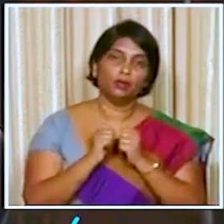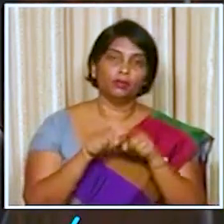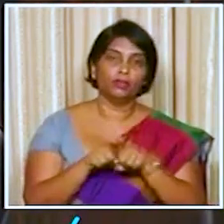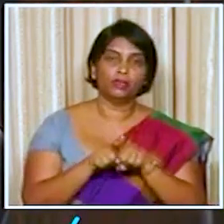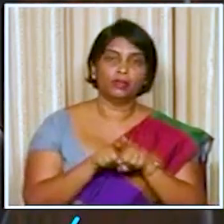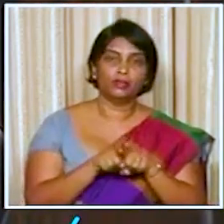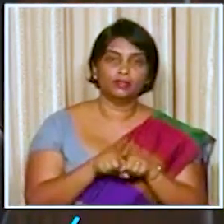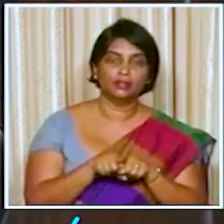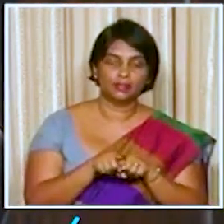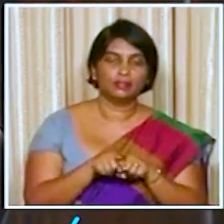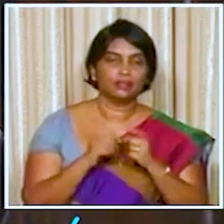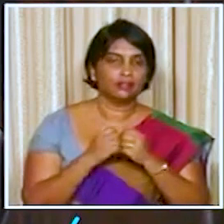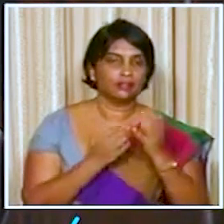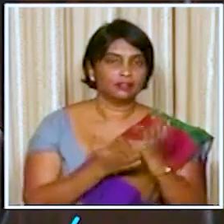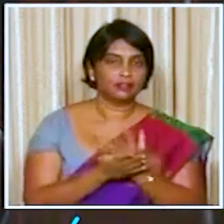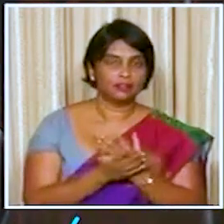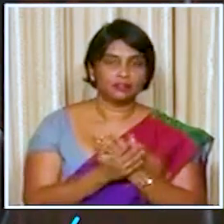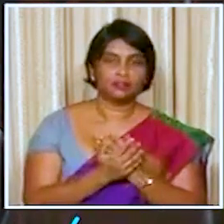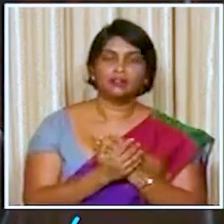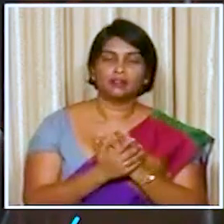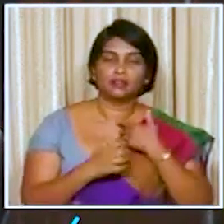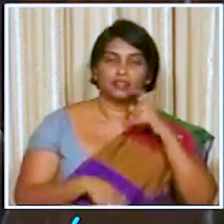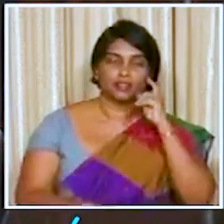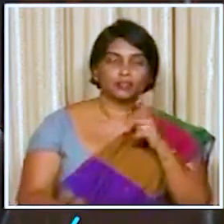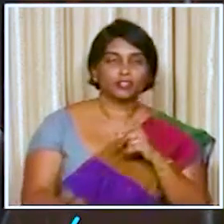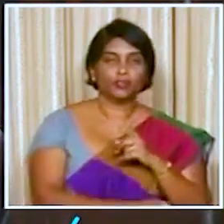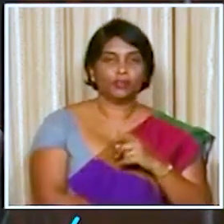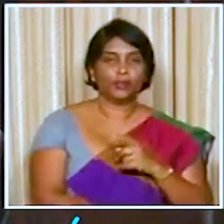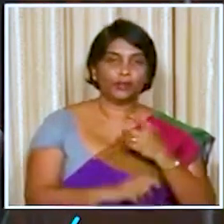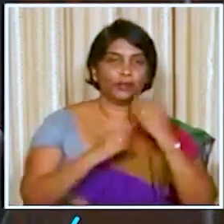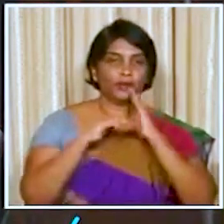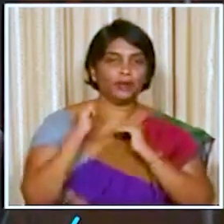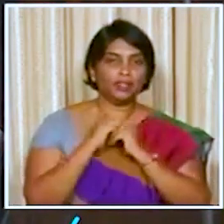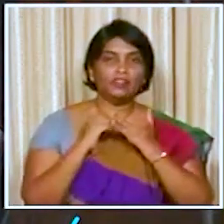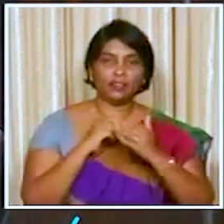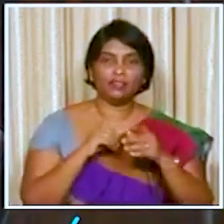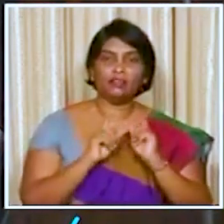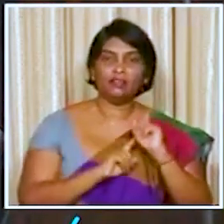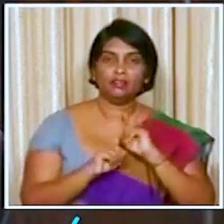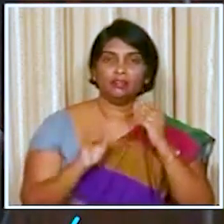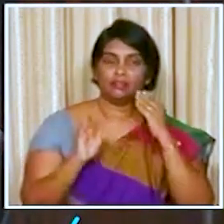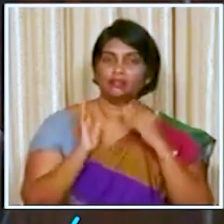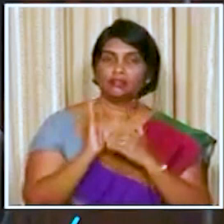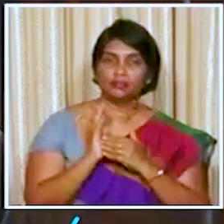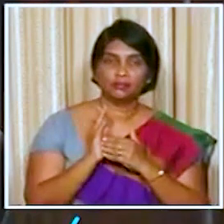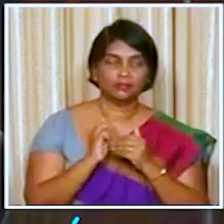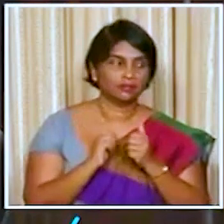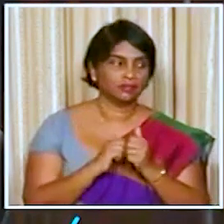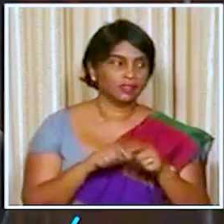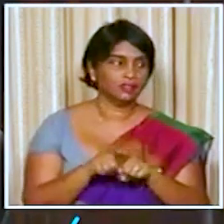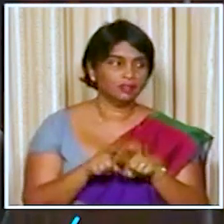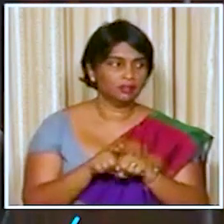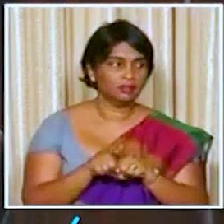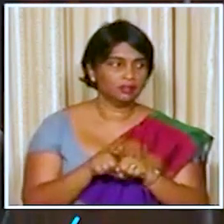කරන්න යන්නේ. එතකොට අපි දැක්කා මේ රාජ්‍ය මුදල් මෙතුමා හැම මේ පාර්ලිමේන්තුවට කියනවා මේක මානුෂිකව මේව